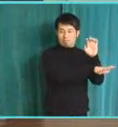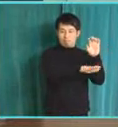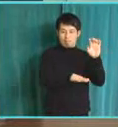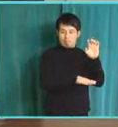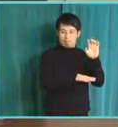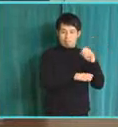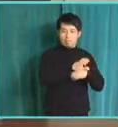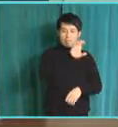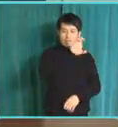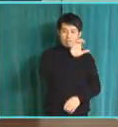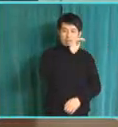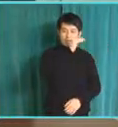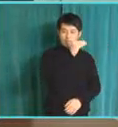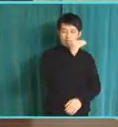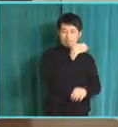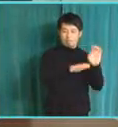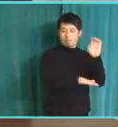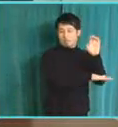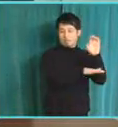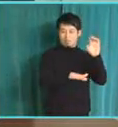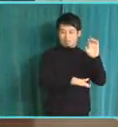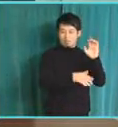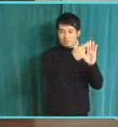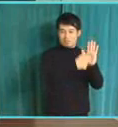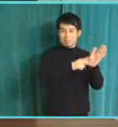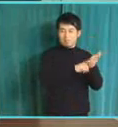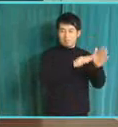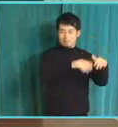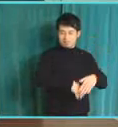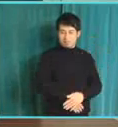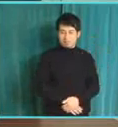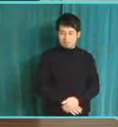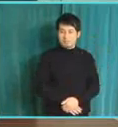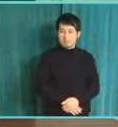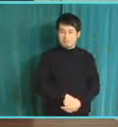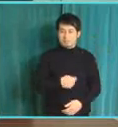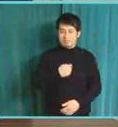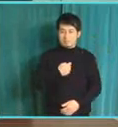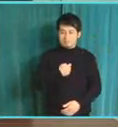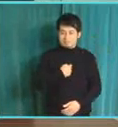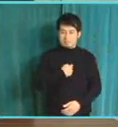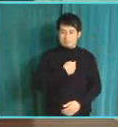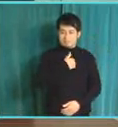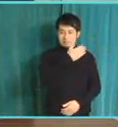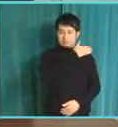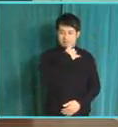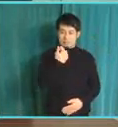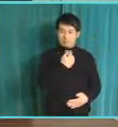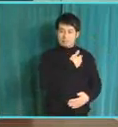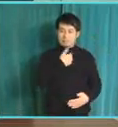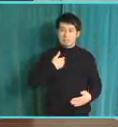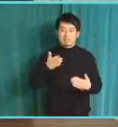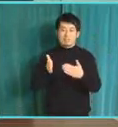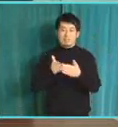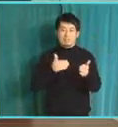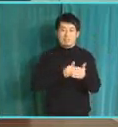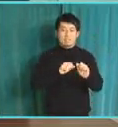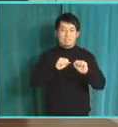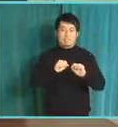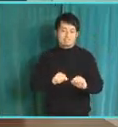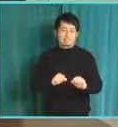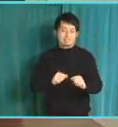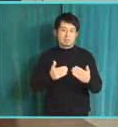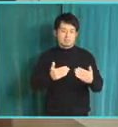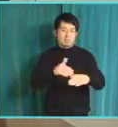あ、簡単に言うとエコみたいなところなんですけども、自分たちのできるところからやれるような感じで、行きたいなと思ってて、まだこ